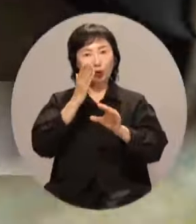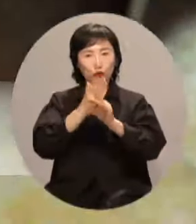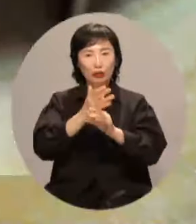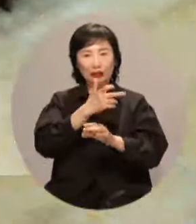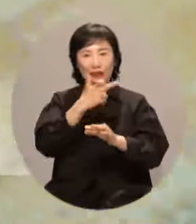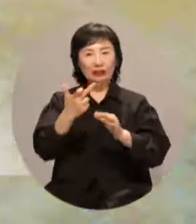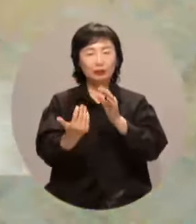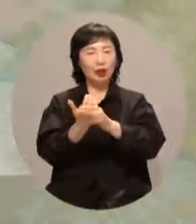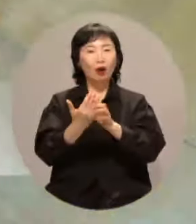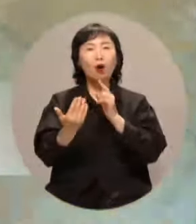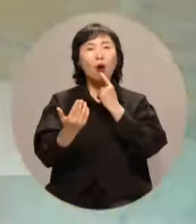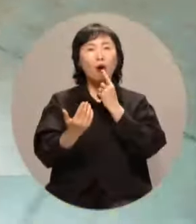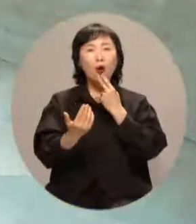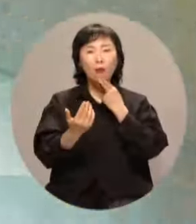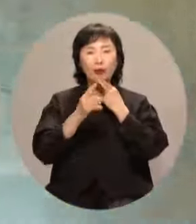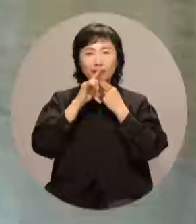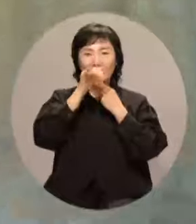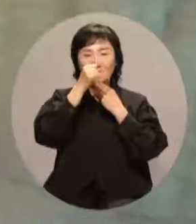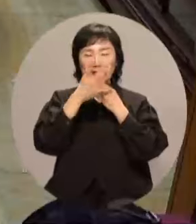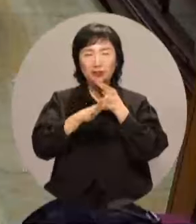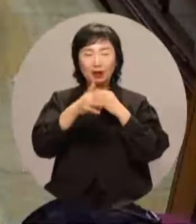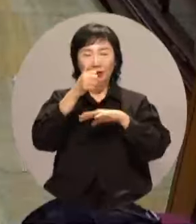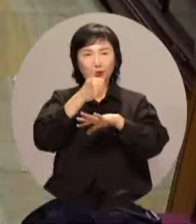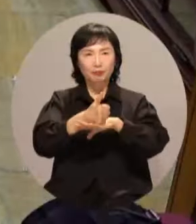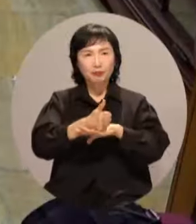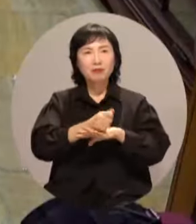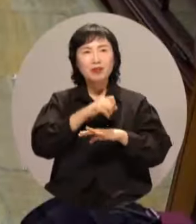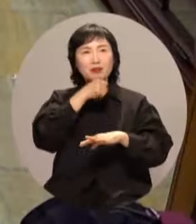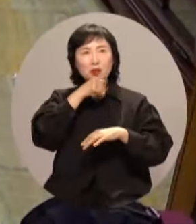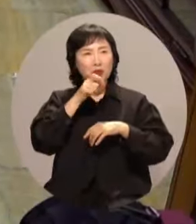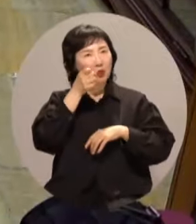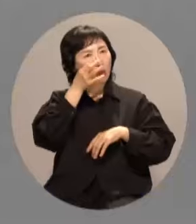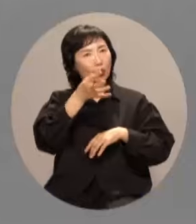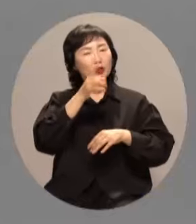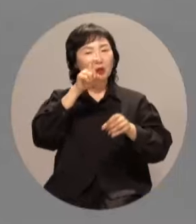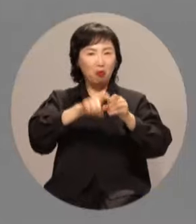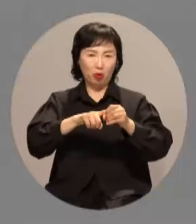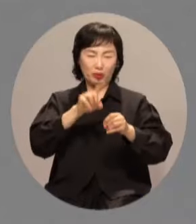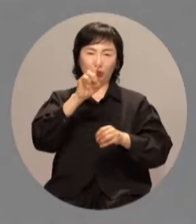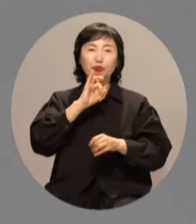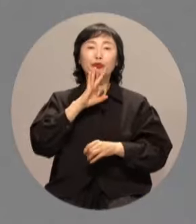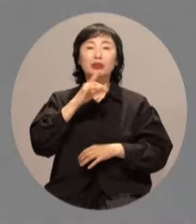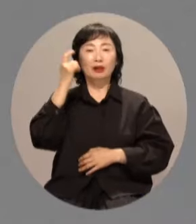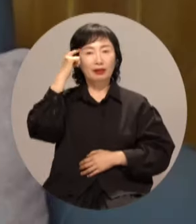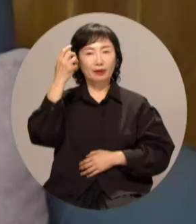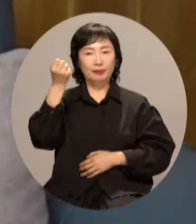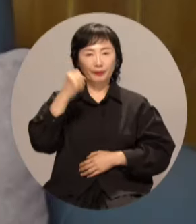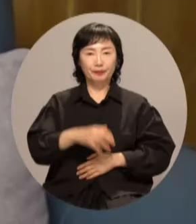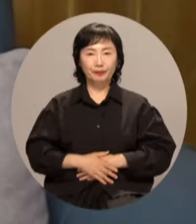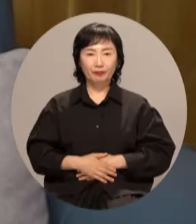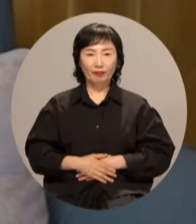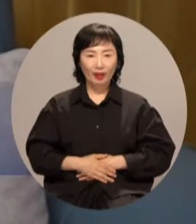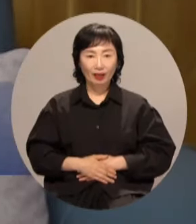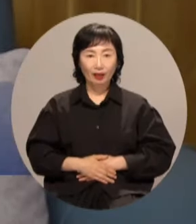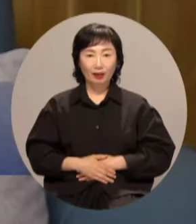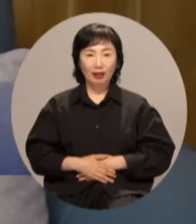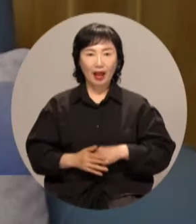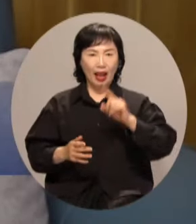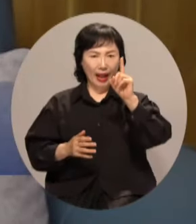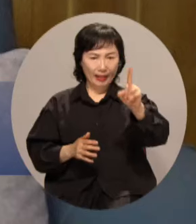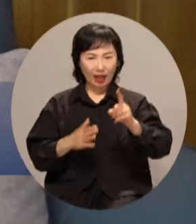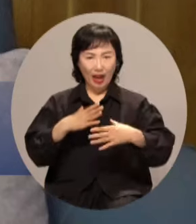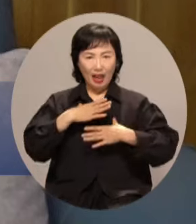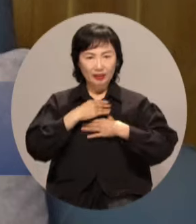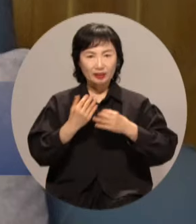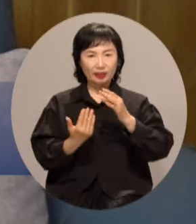사고는 없었다는 해명이지만 성과를 보여주기에 급급했던 것 아니냐는 지적이 불가피합니다. 단 한 건의 안전사고도 없이